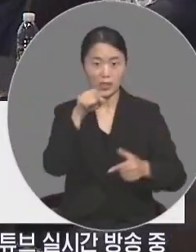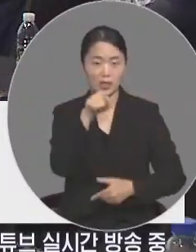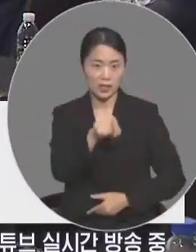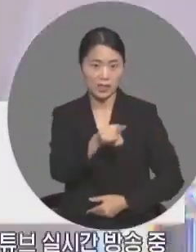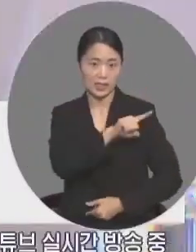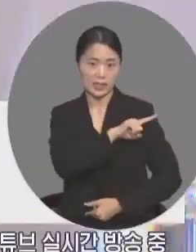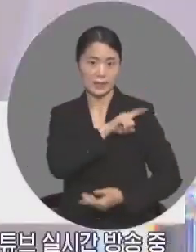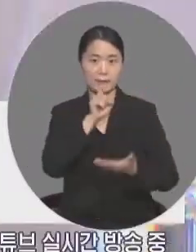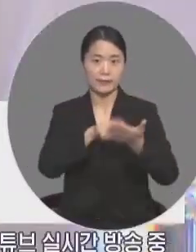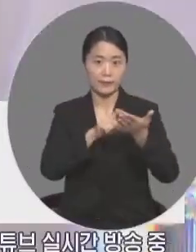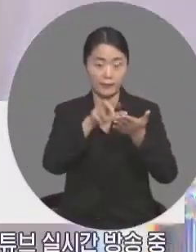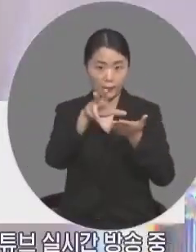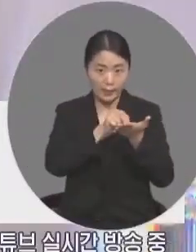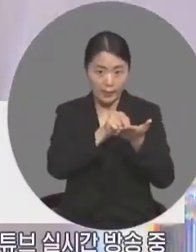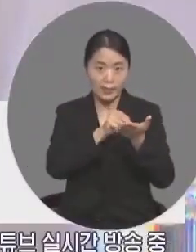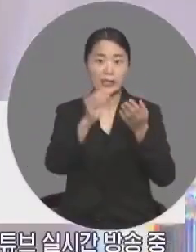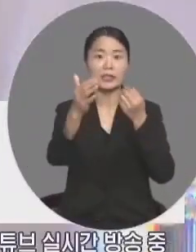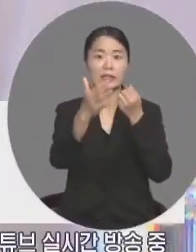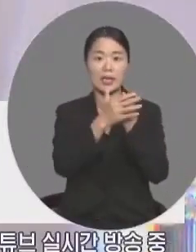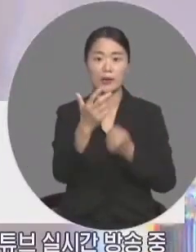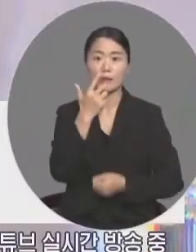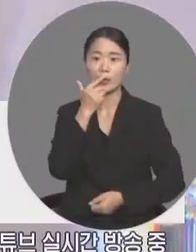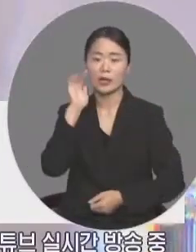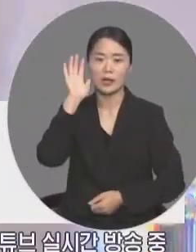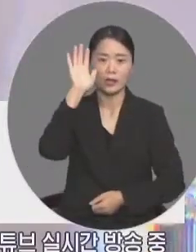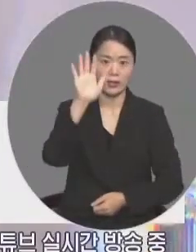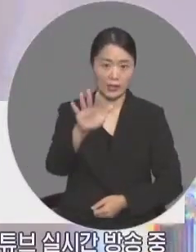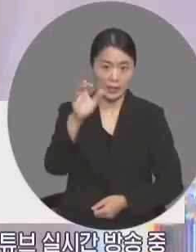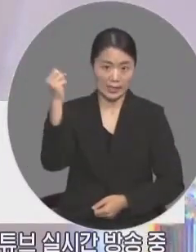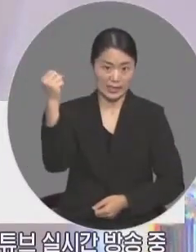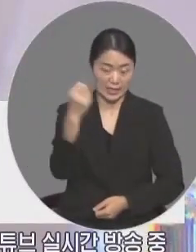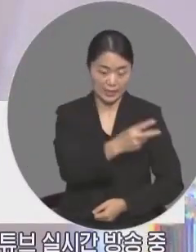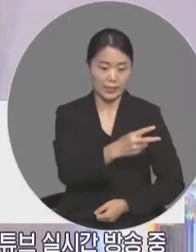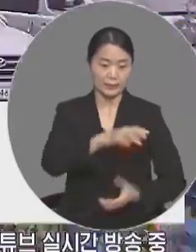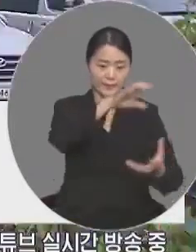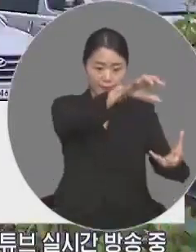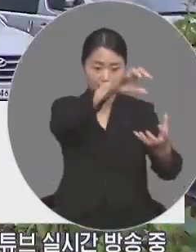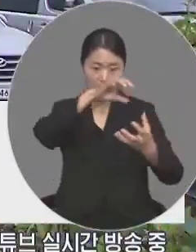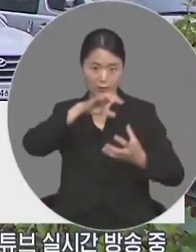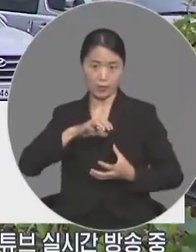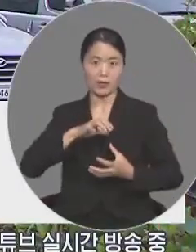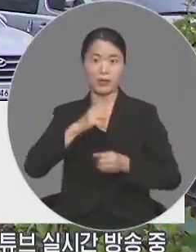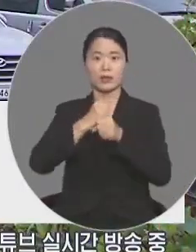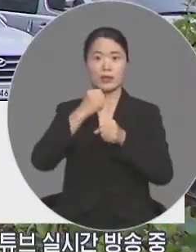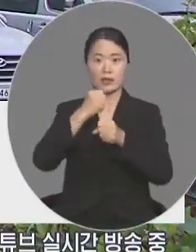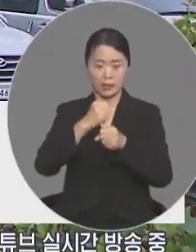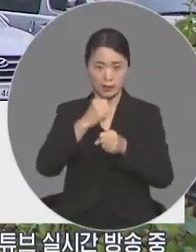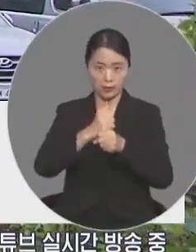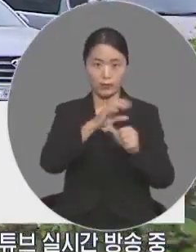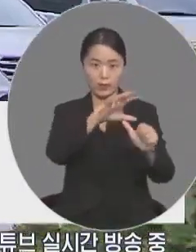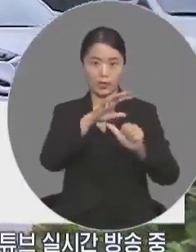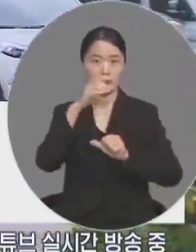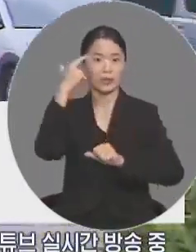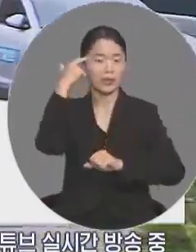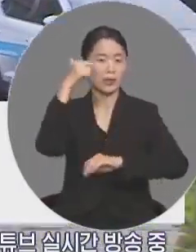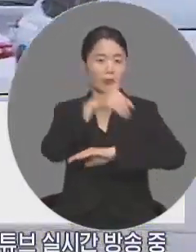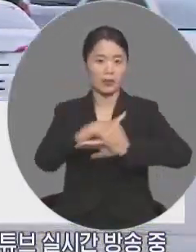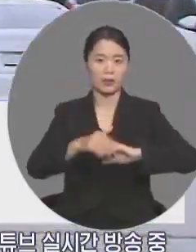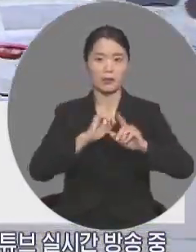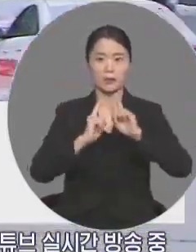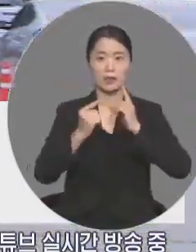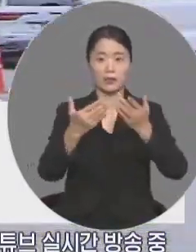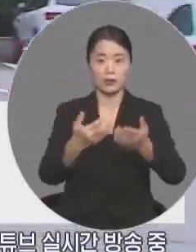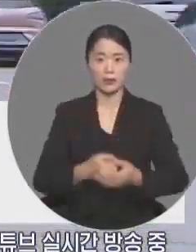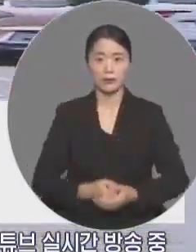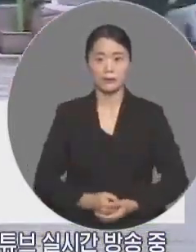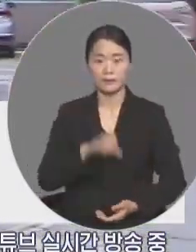위해 플라스틱은 앞으로 100% 재생에 활용될 수 있도록 하는 게 목표라고 강조했습니다. 한편 SK